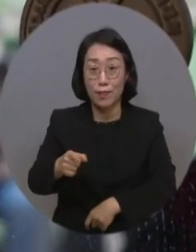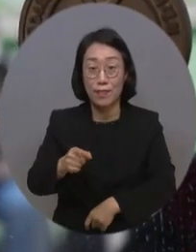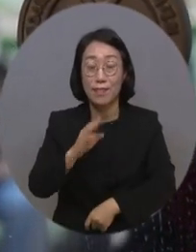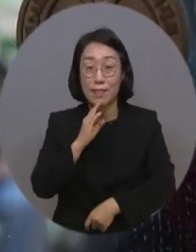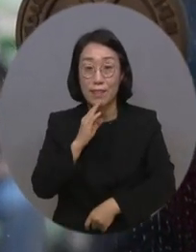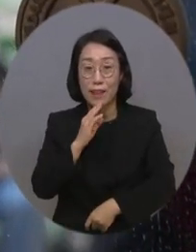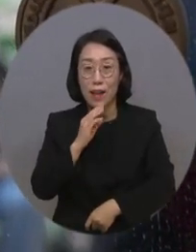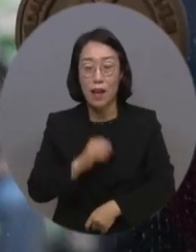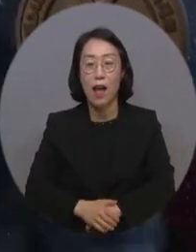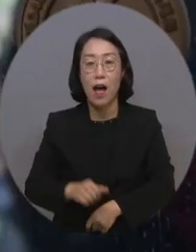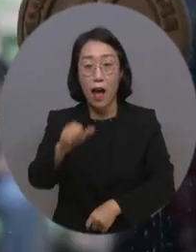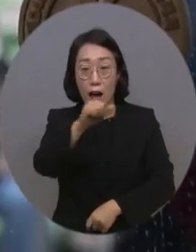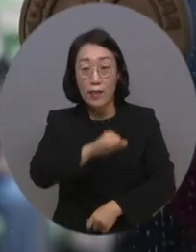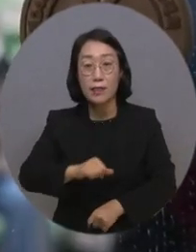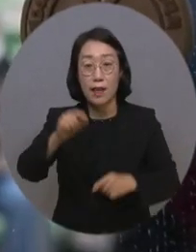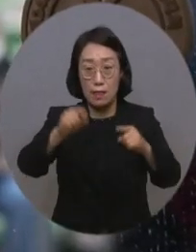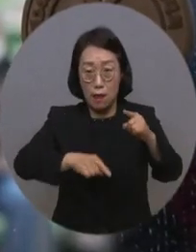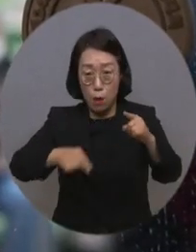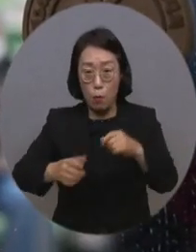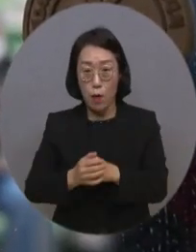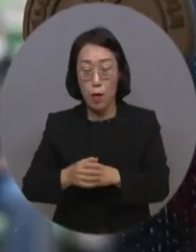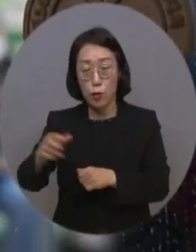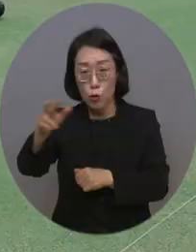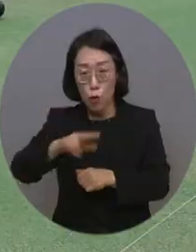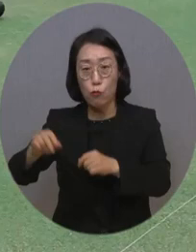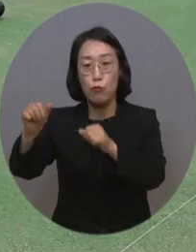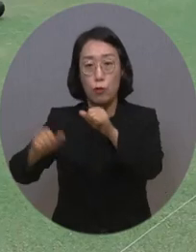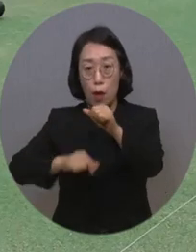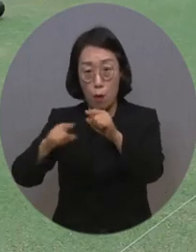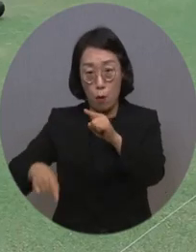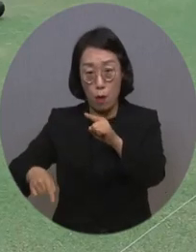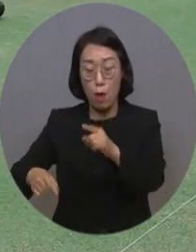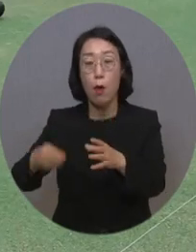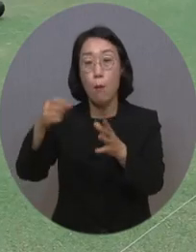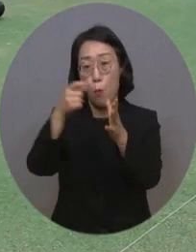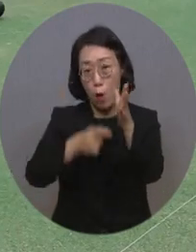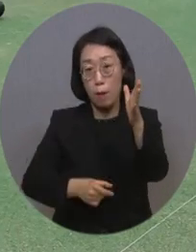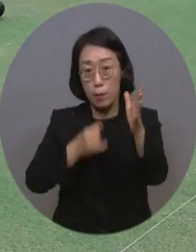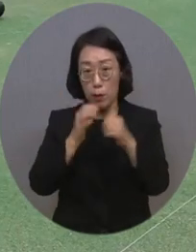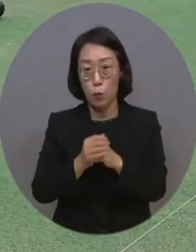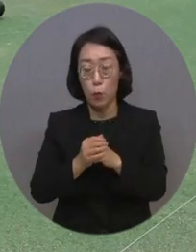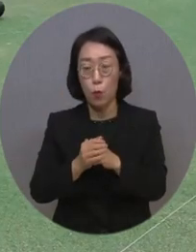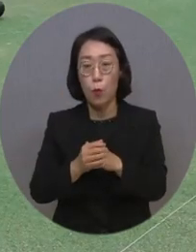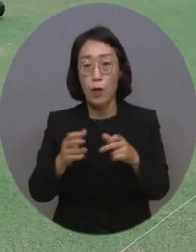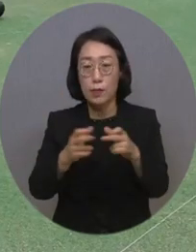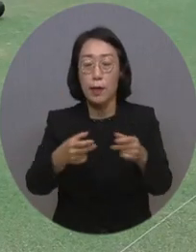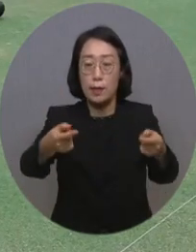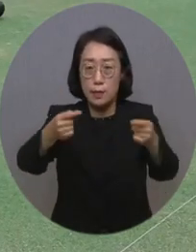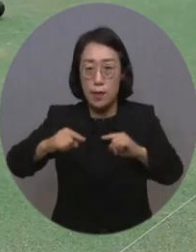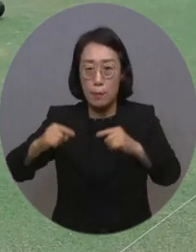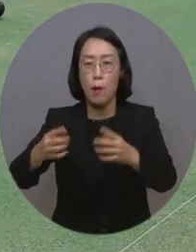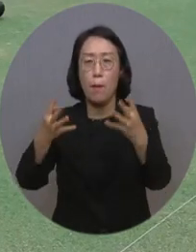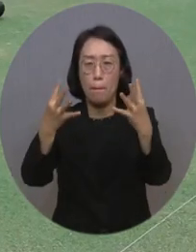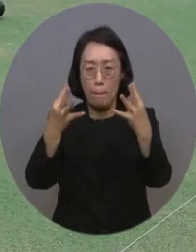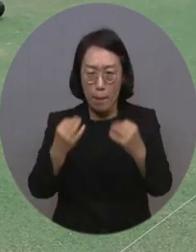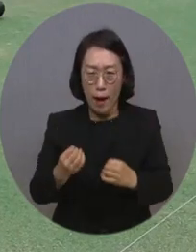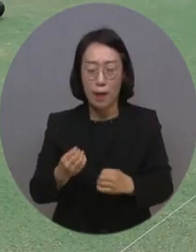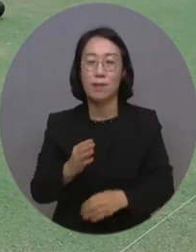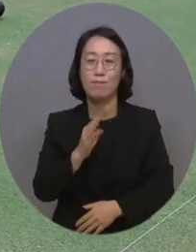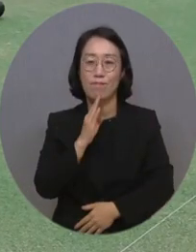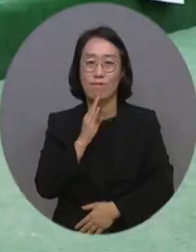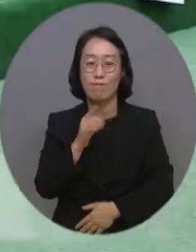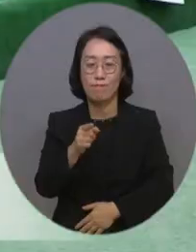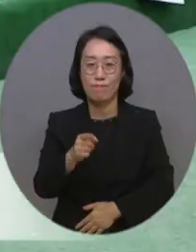아시안게임과 전국장애인체육대회 정식 종목이며 가장 활발히 운영되는 장애인 생활체육 종목 가운데